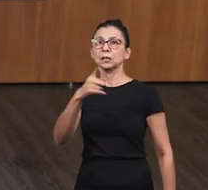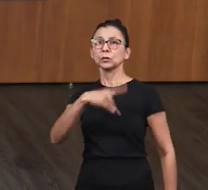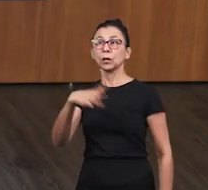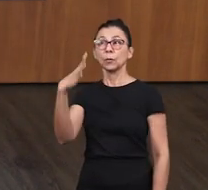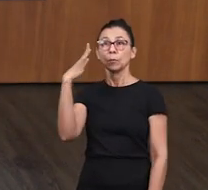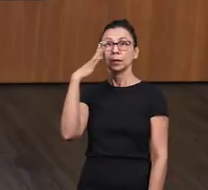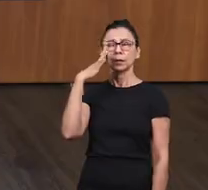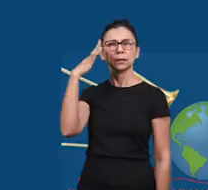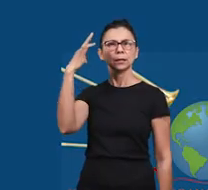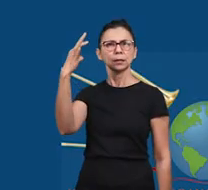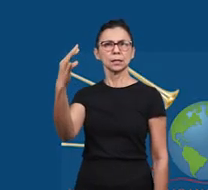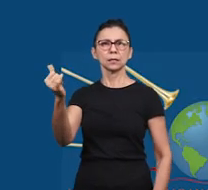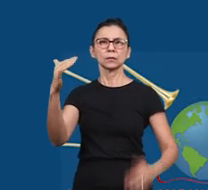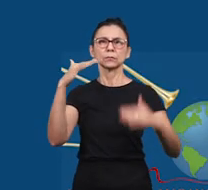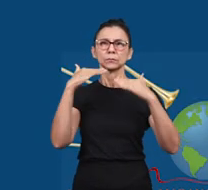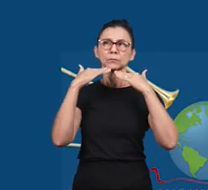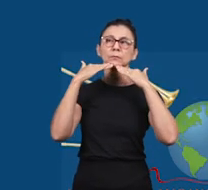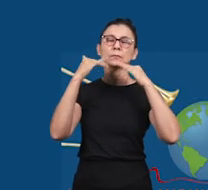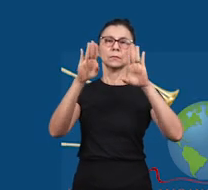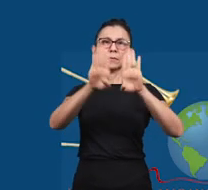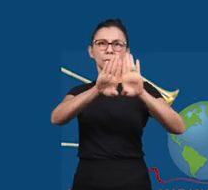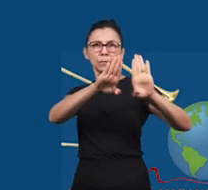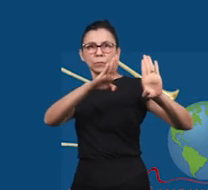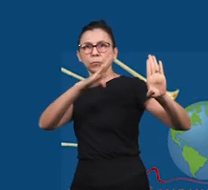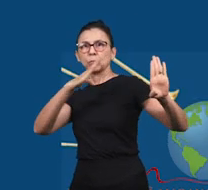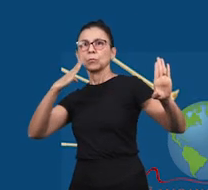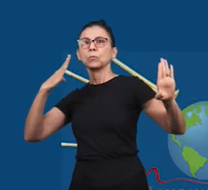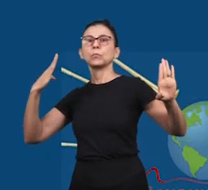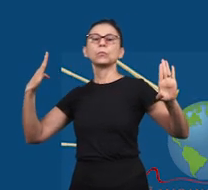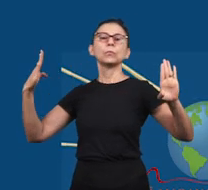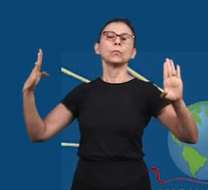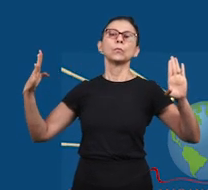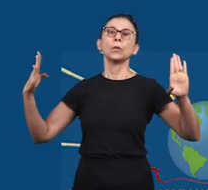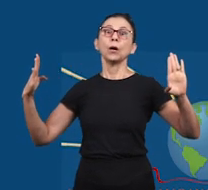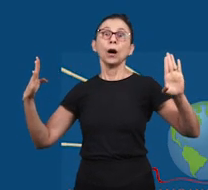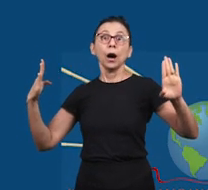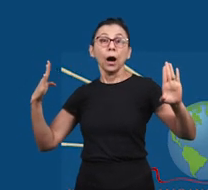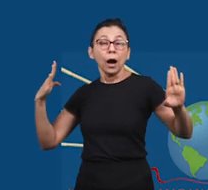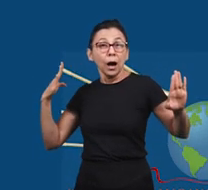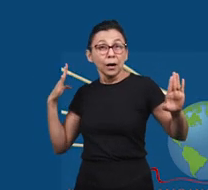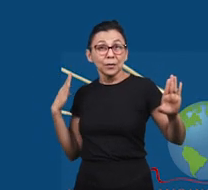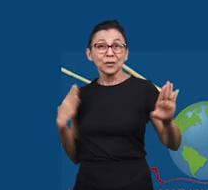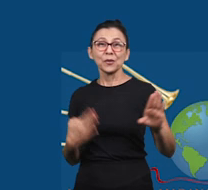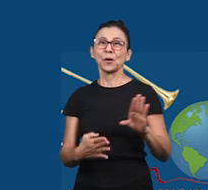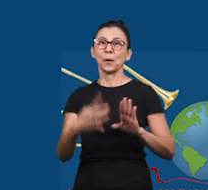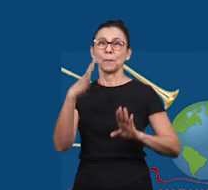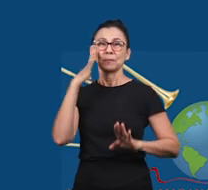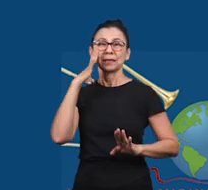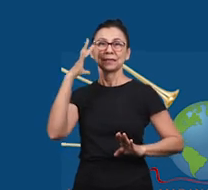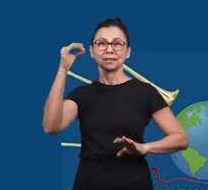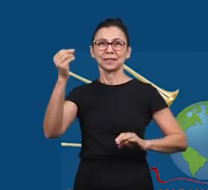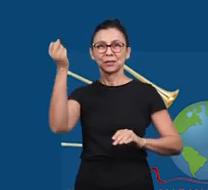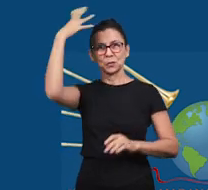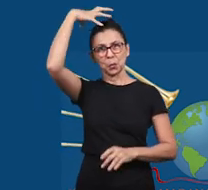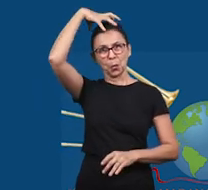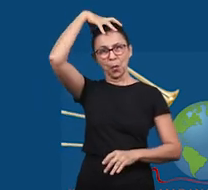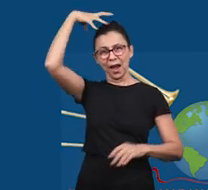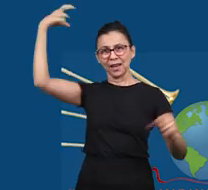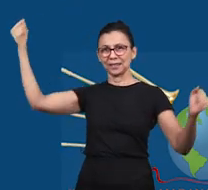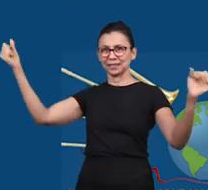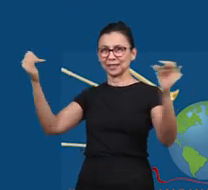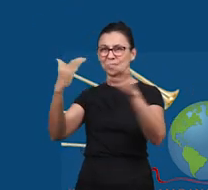Et levez-vous aux portes, vos têtes, levez-vous, ô entrée éternelle,